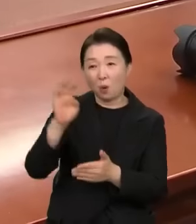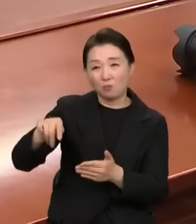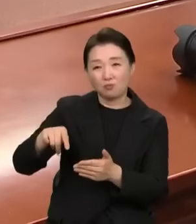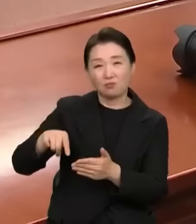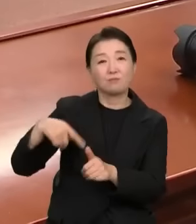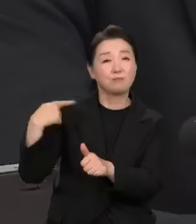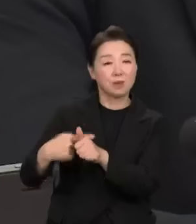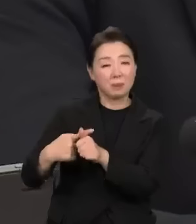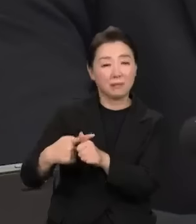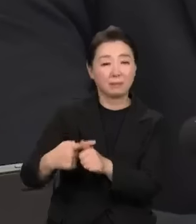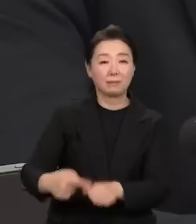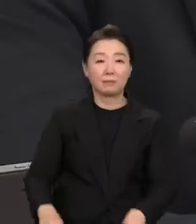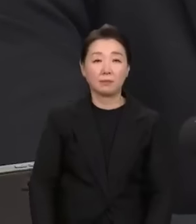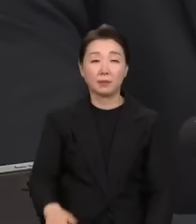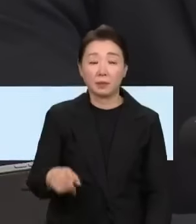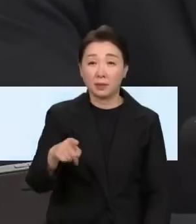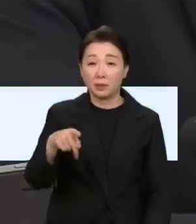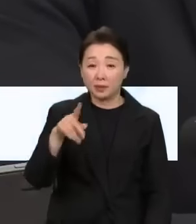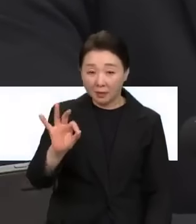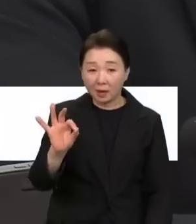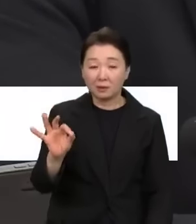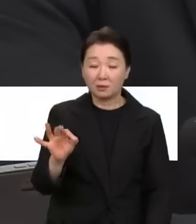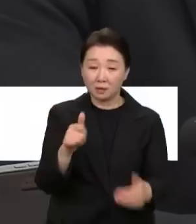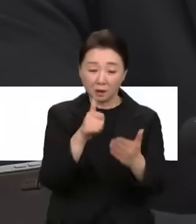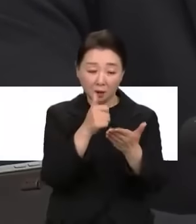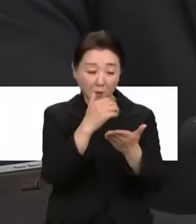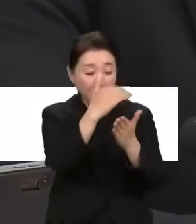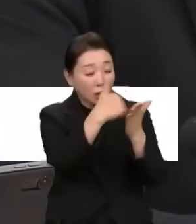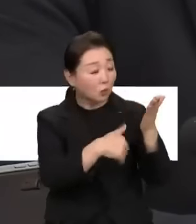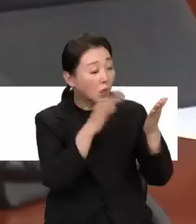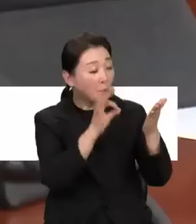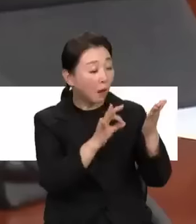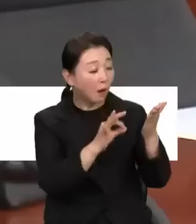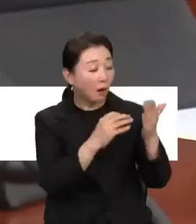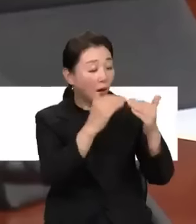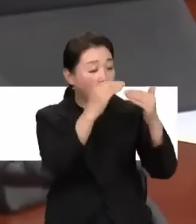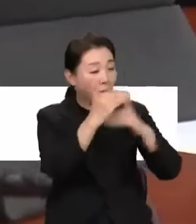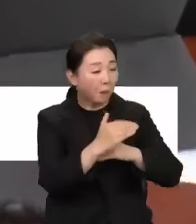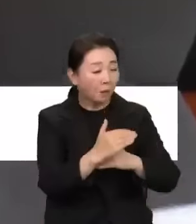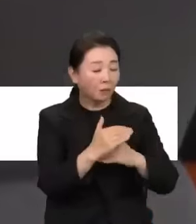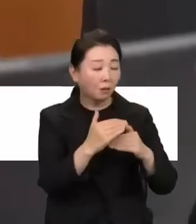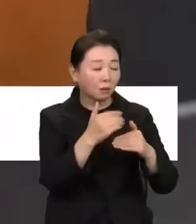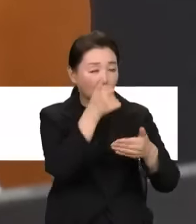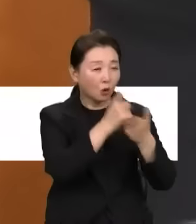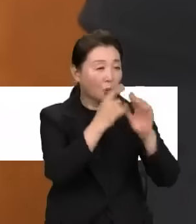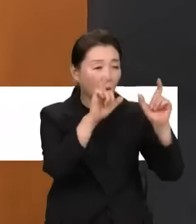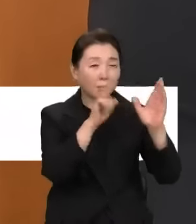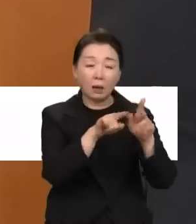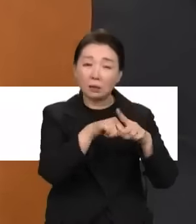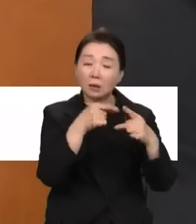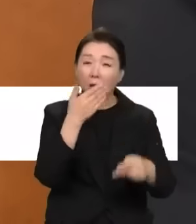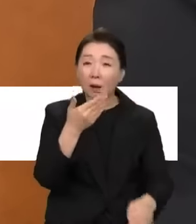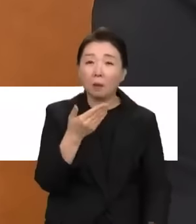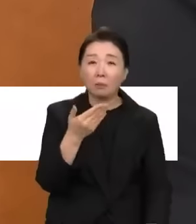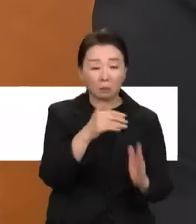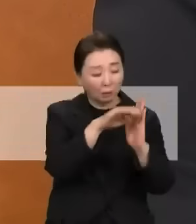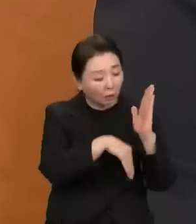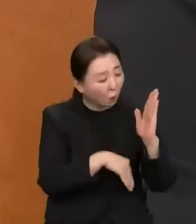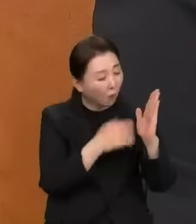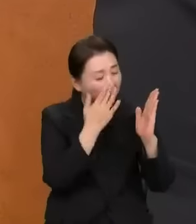비판했습니다. 장동혁 최고위원은 판결문만 보면 판결이 납득이 가야 하는데 보도자료조차도 무슨 말인지